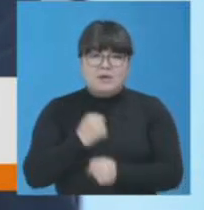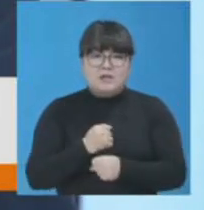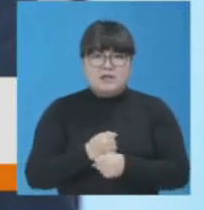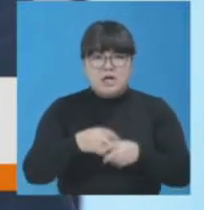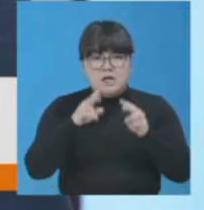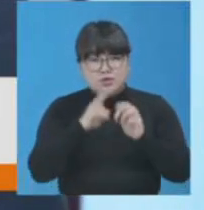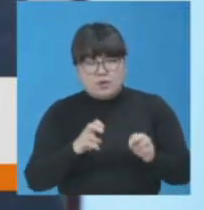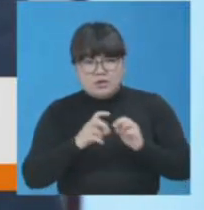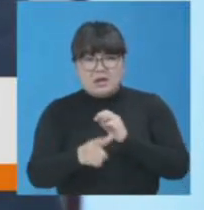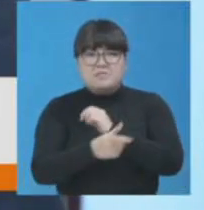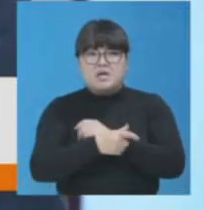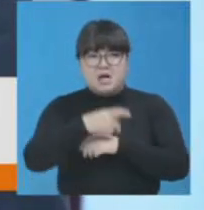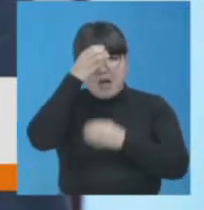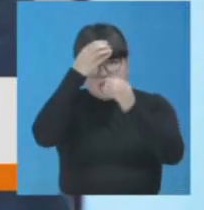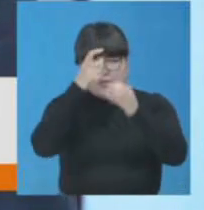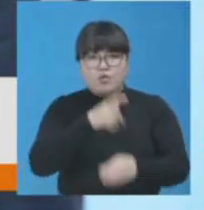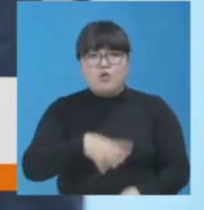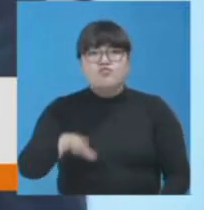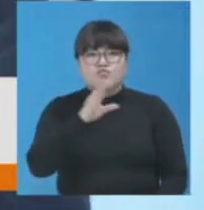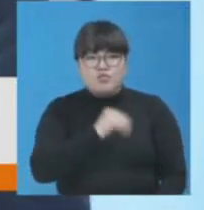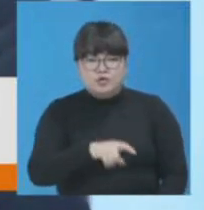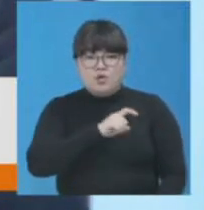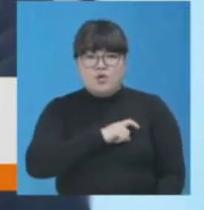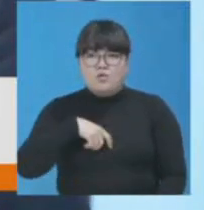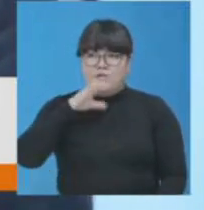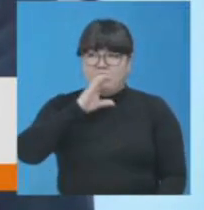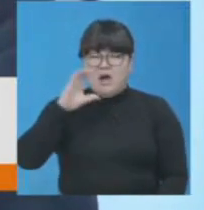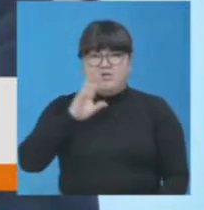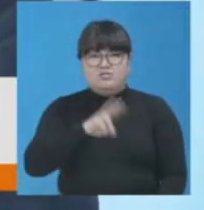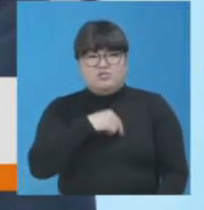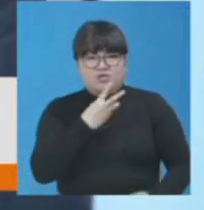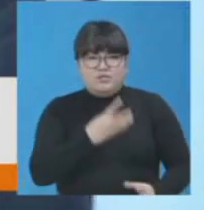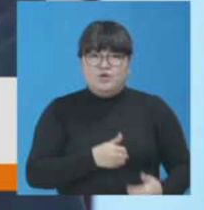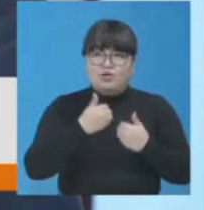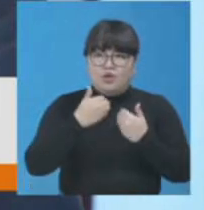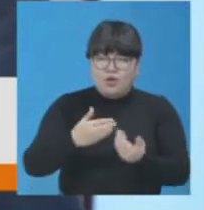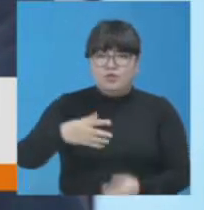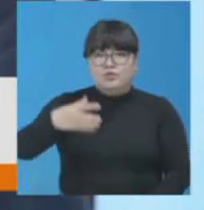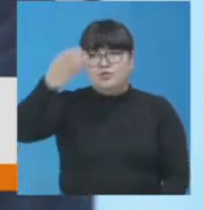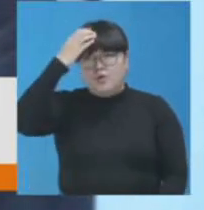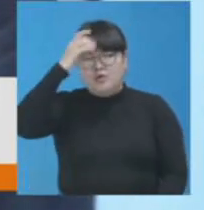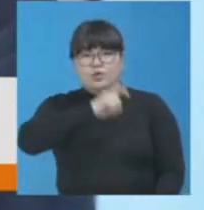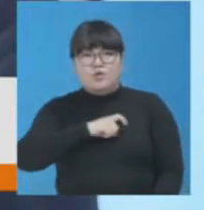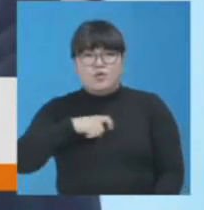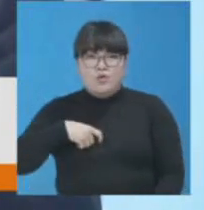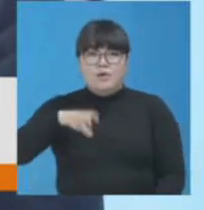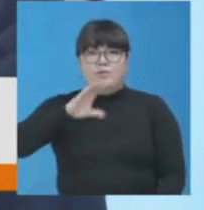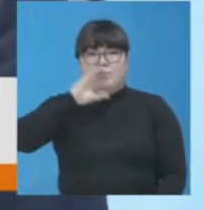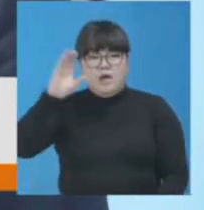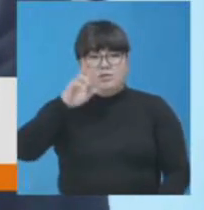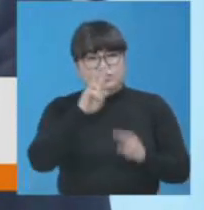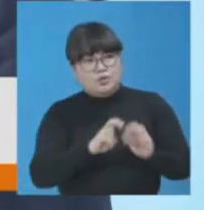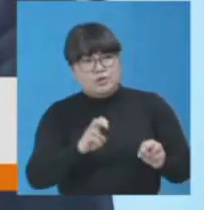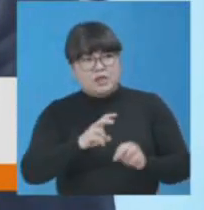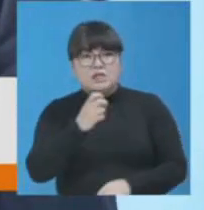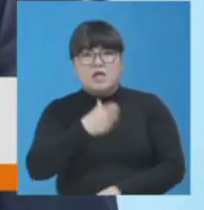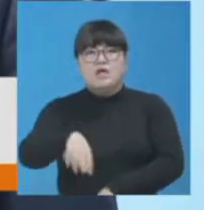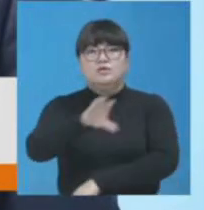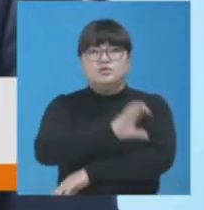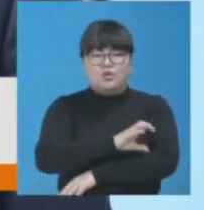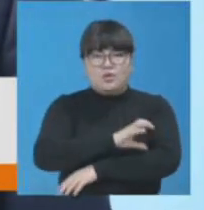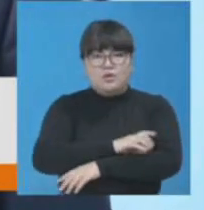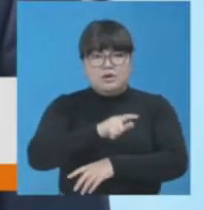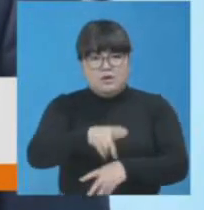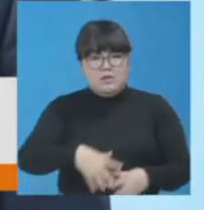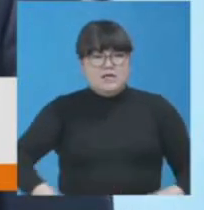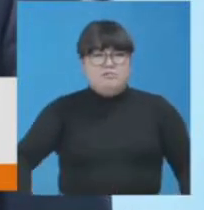бас зөрөгтэй тавь. Мөн дээр нь хувийн хвшлийнхэн төрийн байгууллагын ажлын судалгааны байгууллагууд ихтэй сургуулийн эрдэмтэн судлаач маань